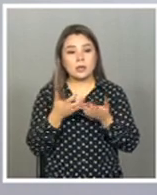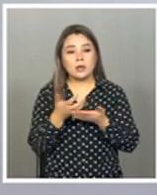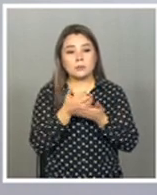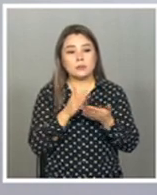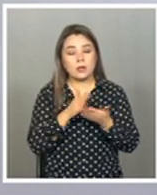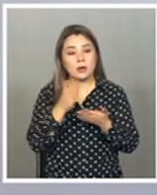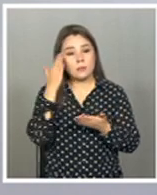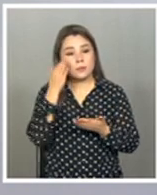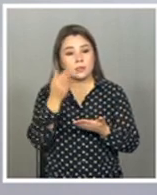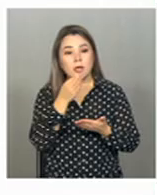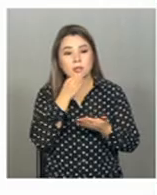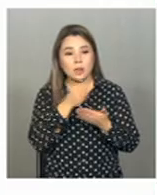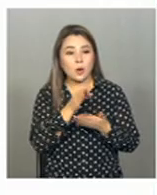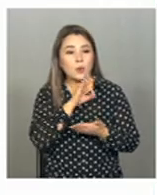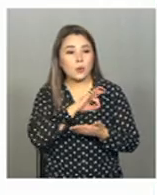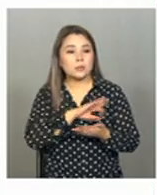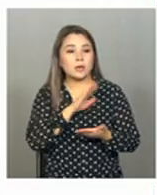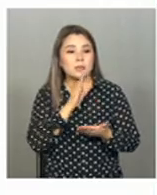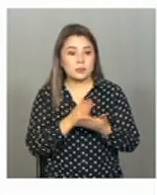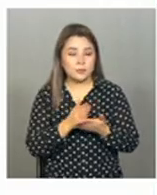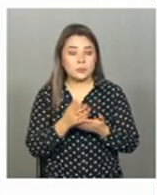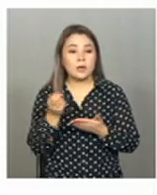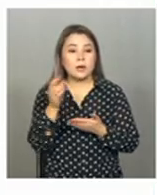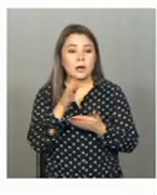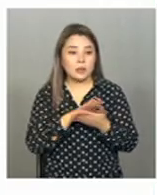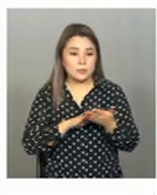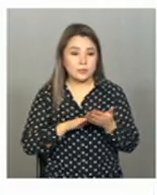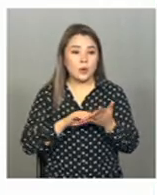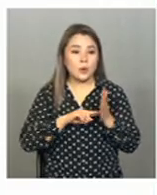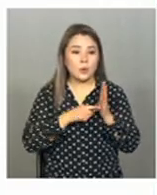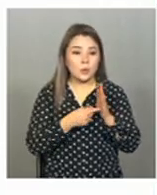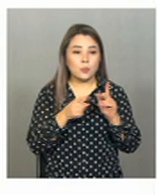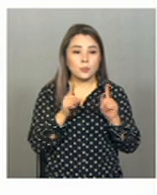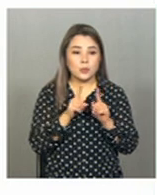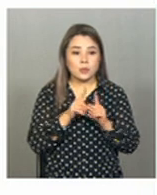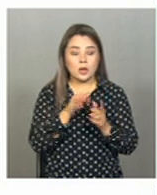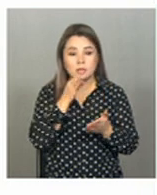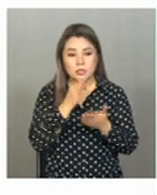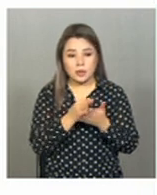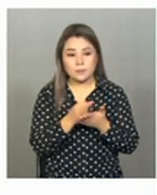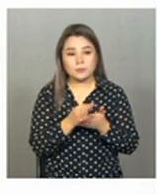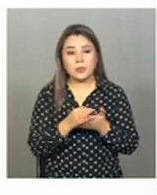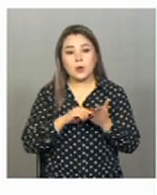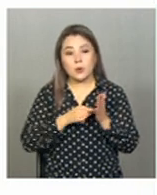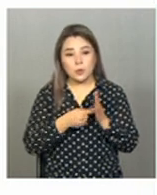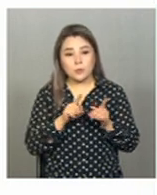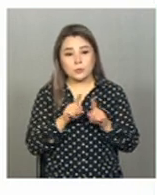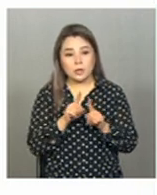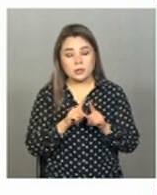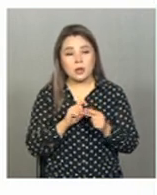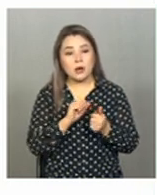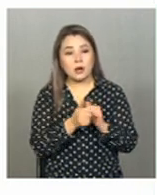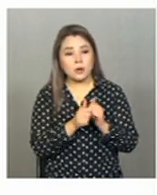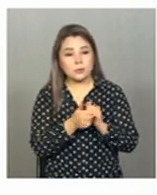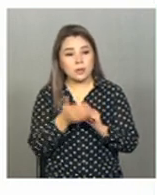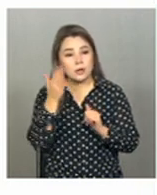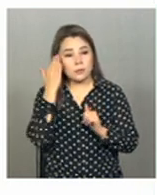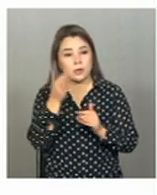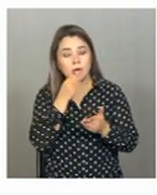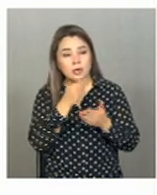қасиеттері қолданылады. Ары қарай көбейту амалы бойынша көбейтудің ауыстырымдылық қасиетін